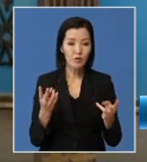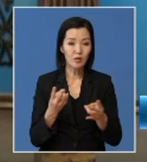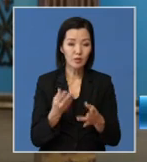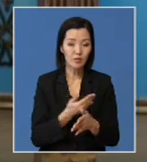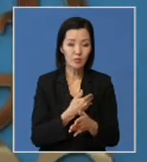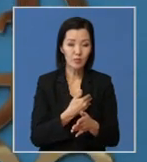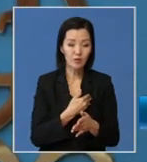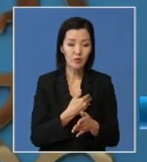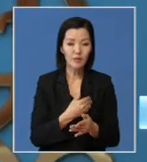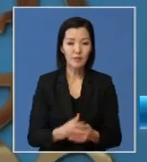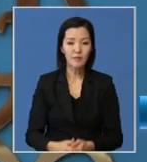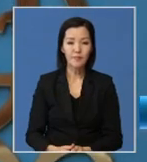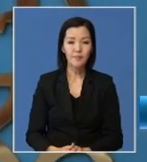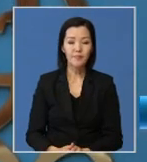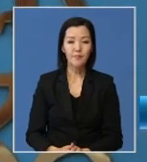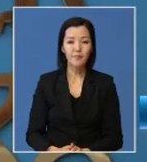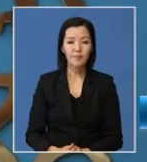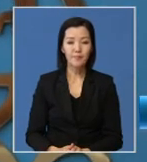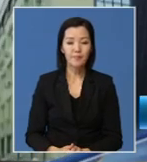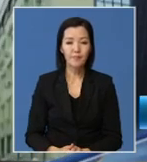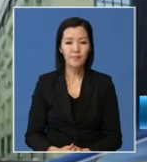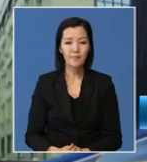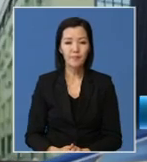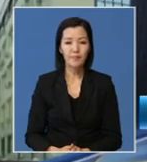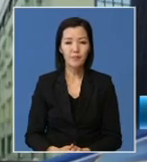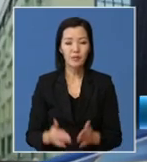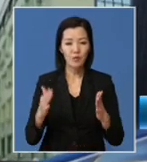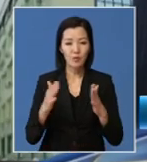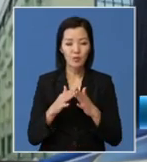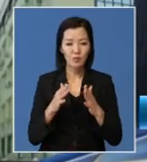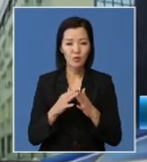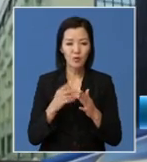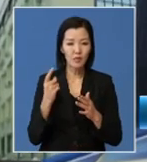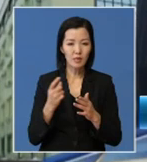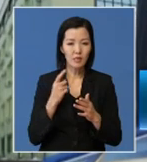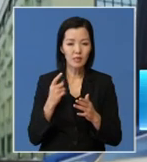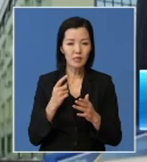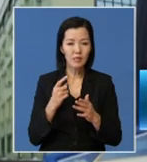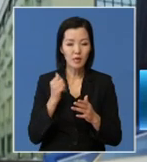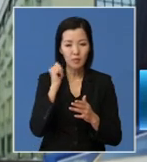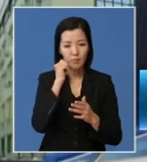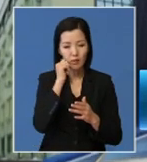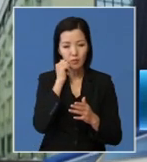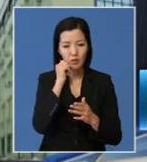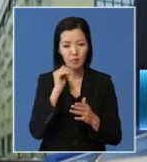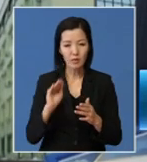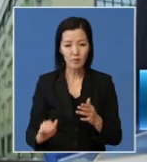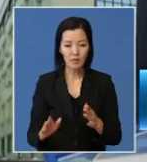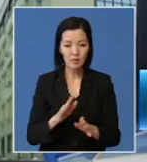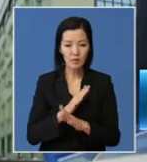ой келді. Үйдің иесі кемпір мен оның немересі қайтыс болды. Одан